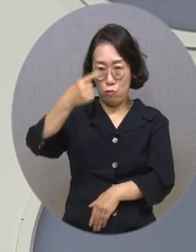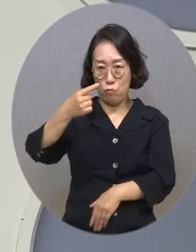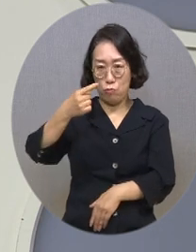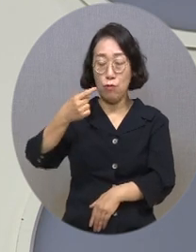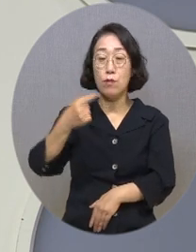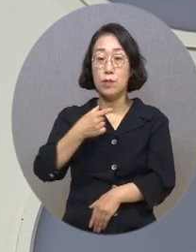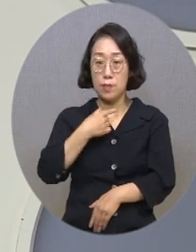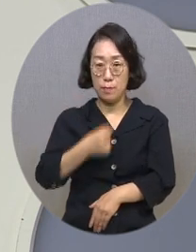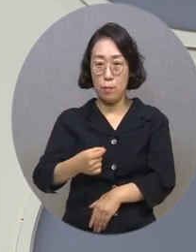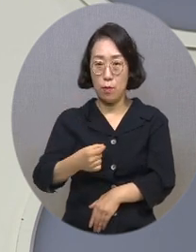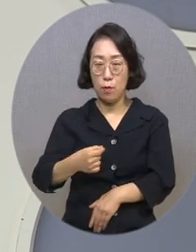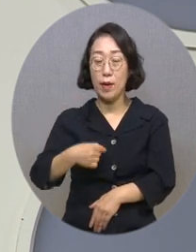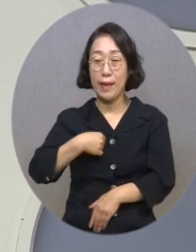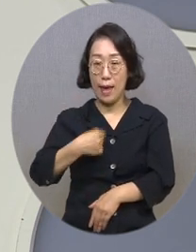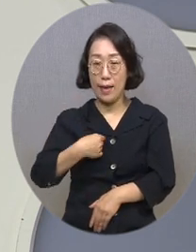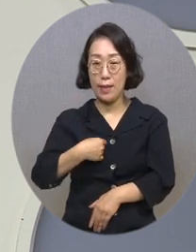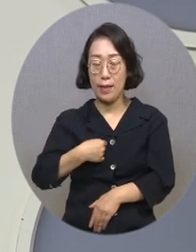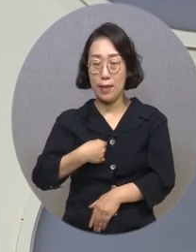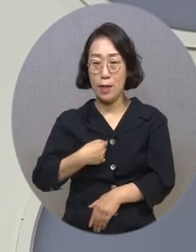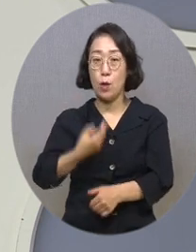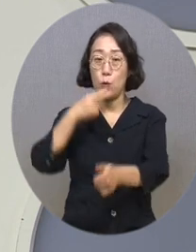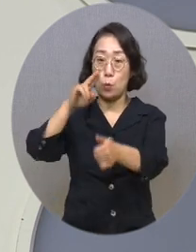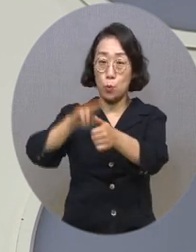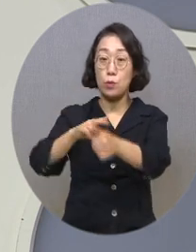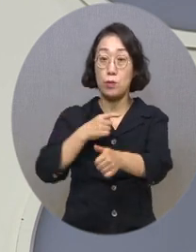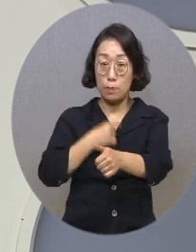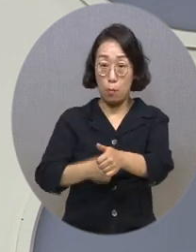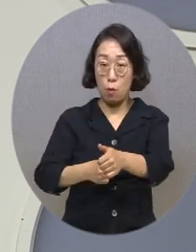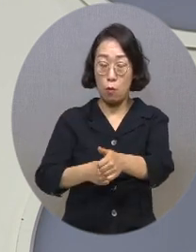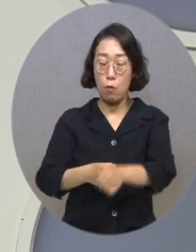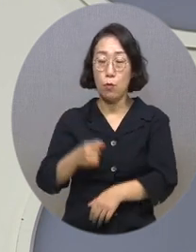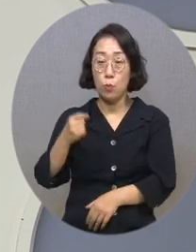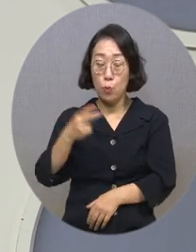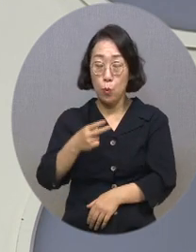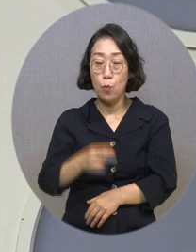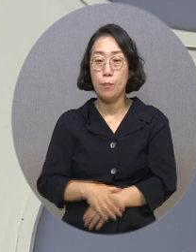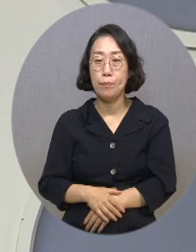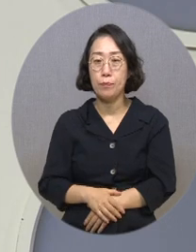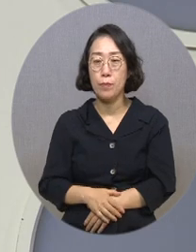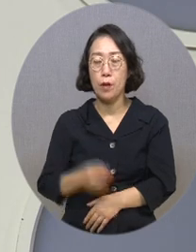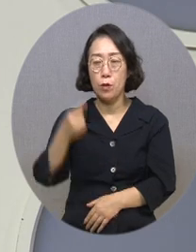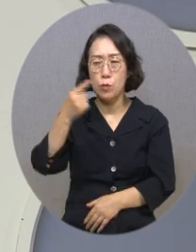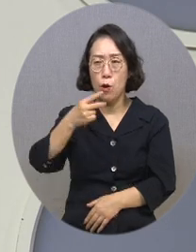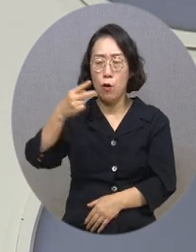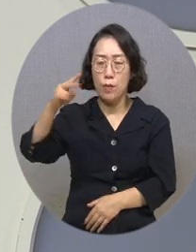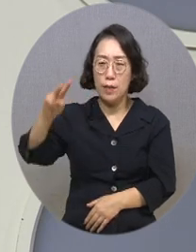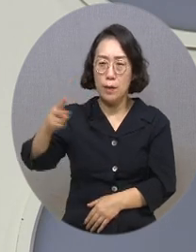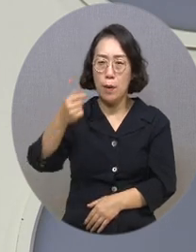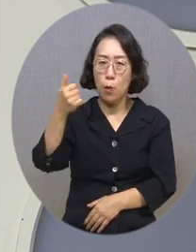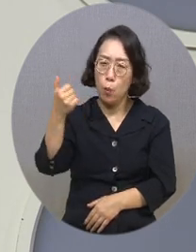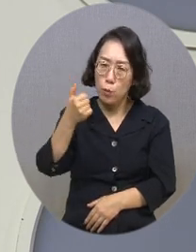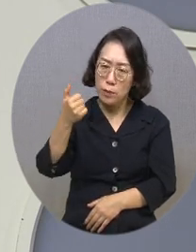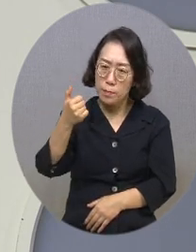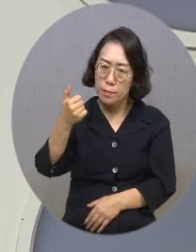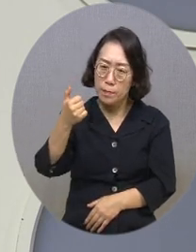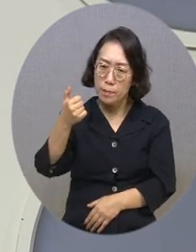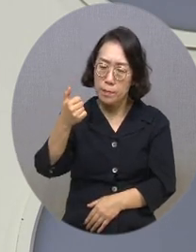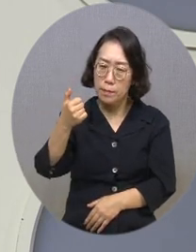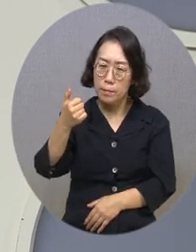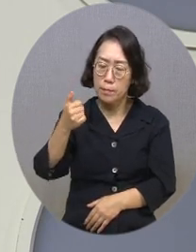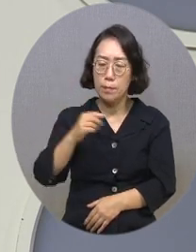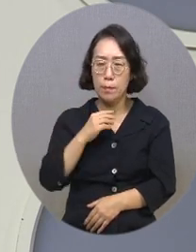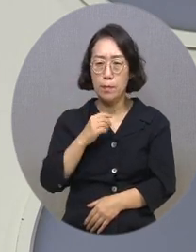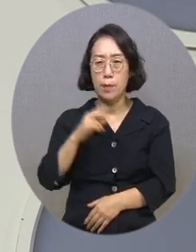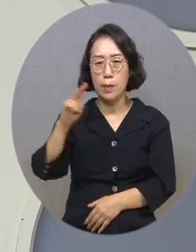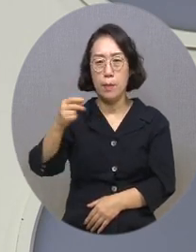내 기록을, 제 기록을 경신하고 싶더라고. 이렇게 또 한 번 했어요. 그런데 1250명 때, 250명 하기도 힘든 거거든요. 몇